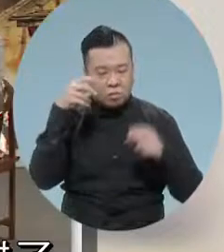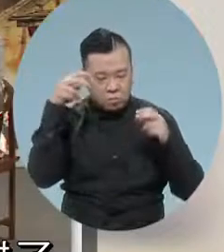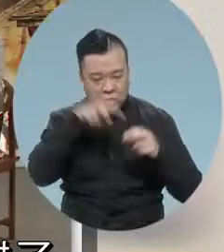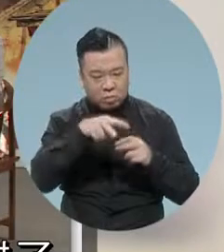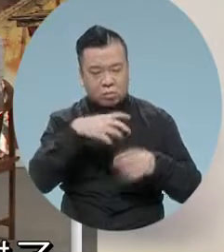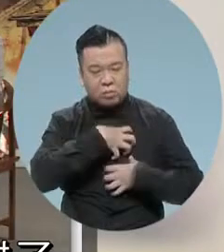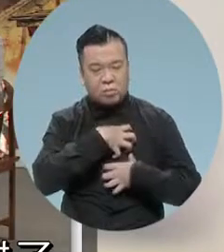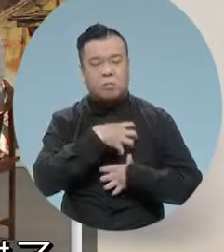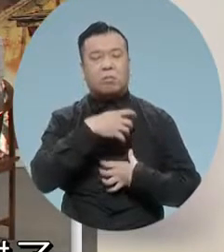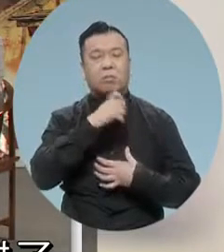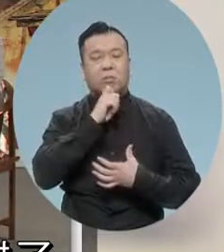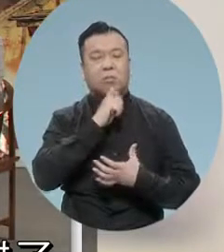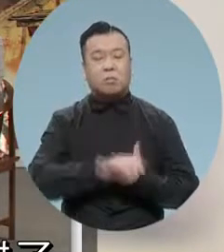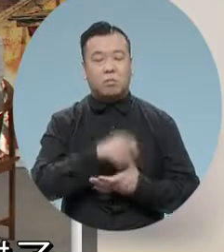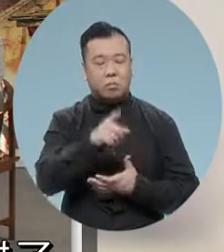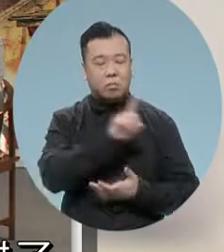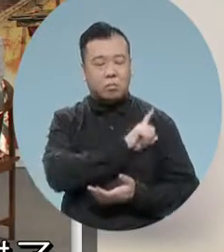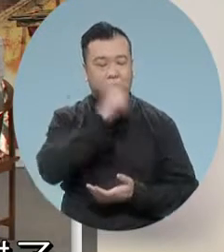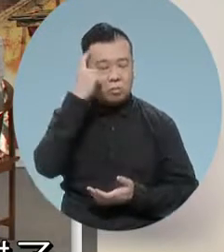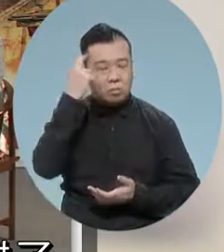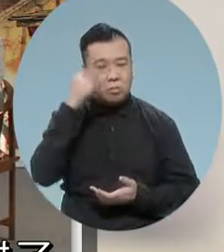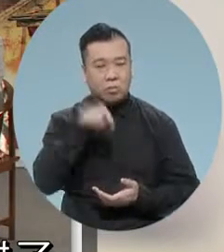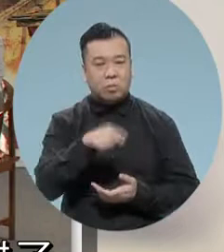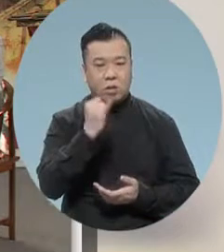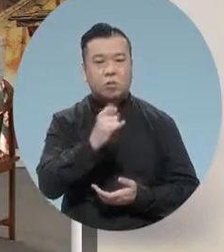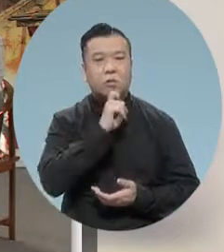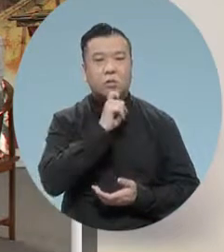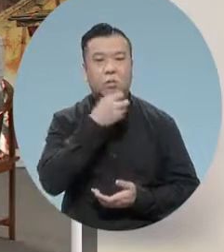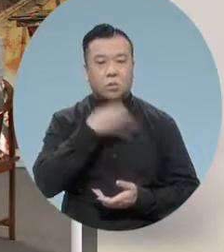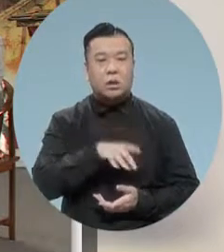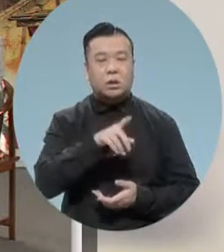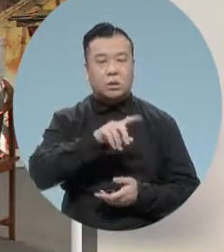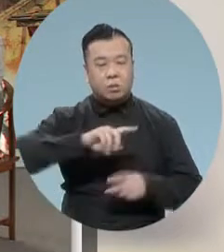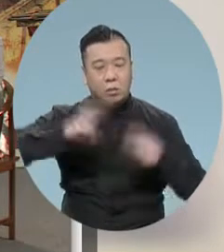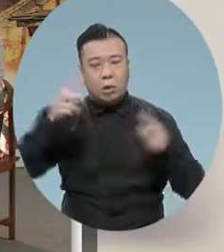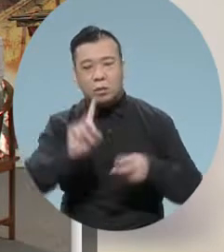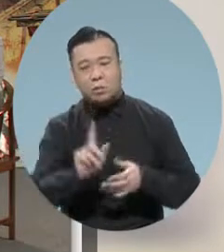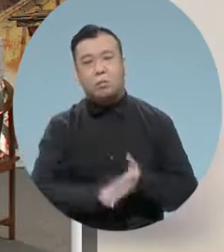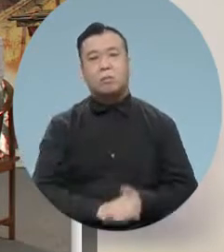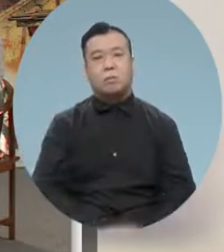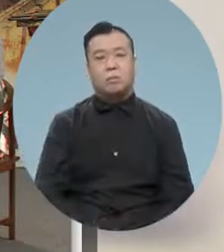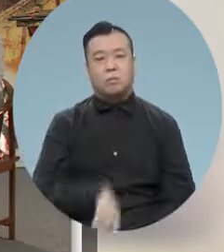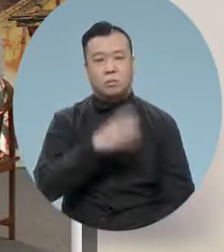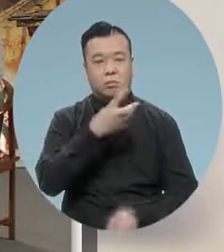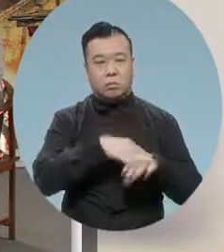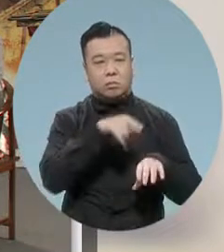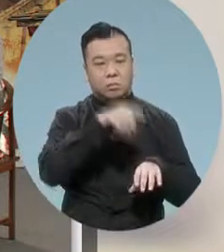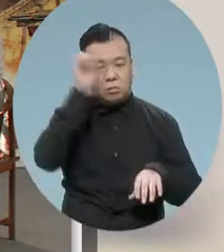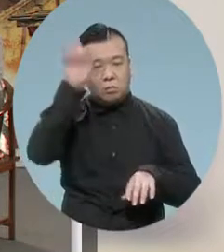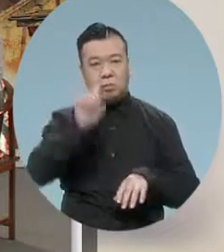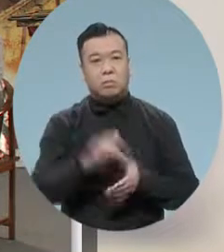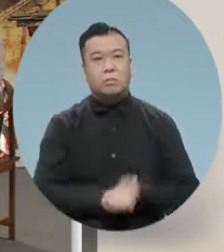無論怎樣都好，他們知道自己有些事是錯了，應該怎樣改。所以鄧小平先生就